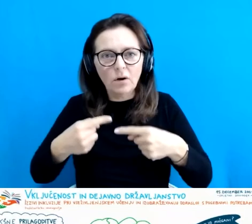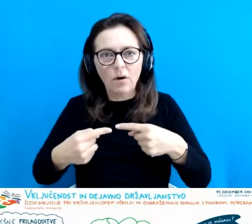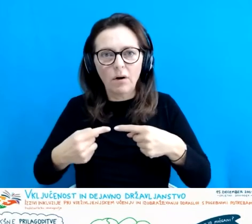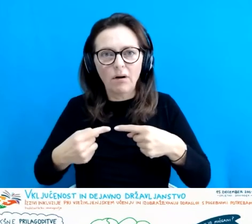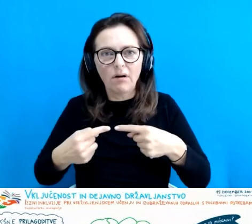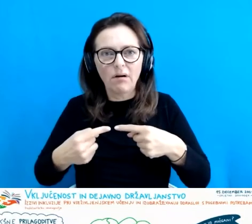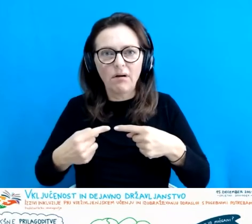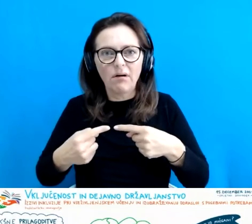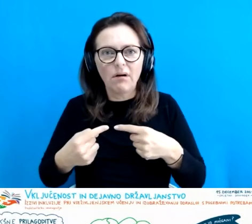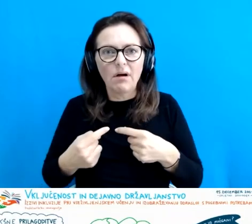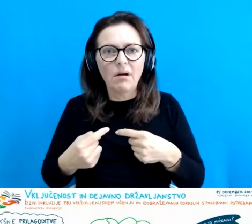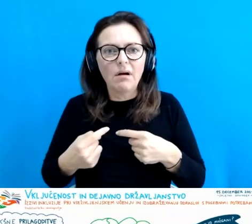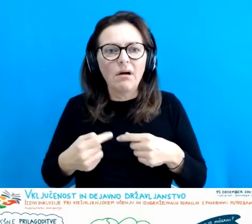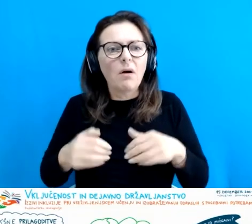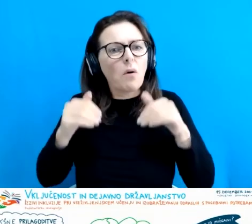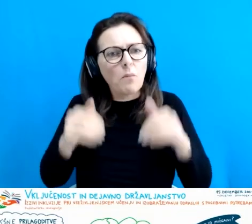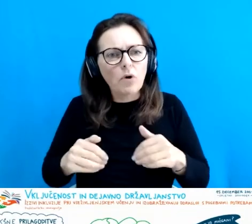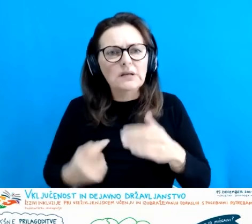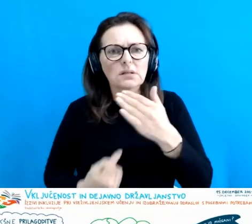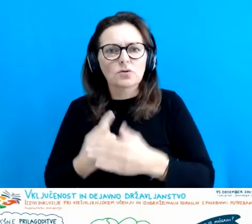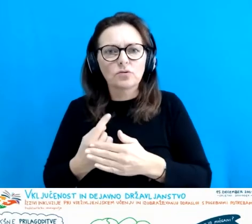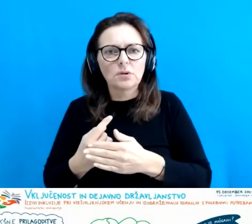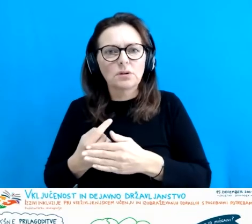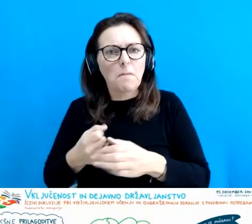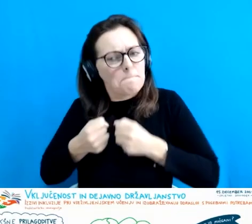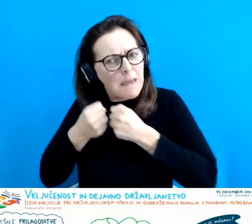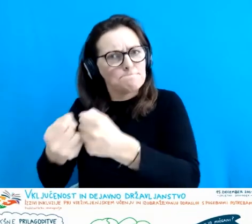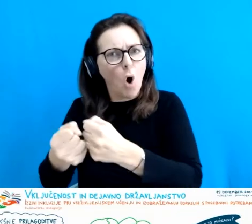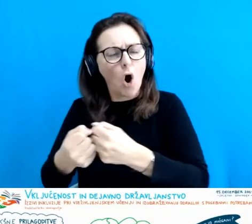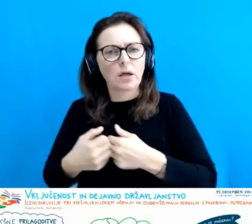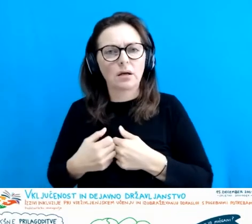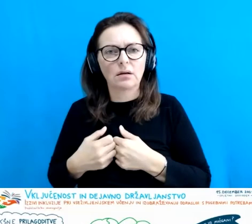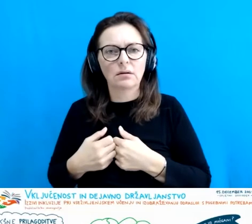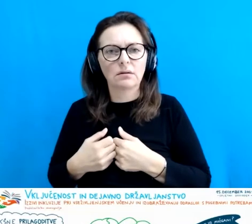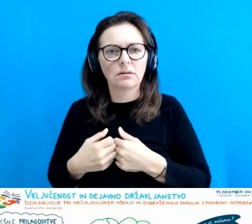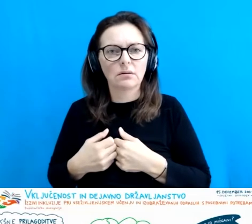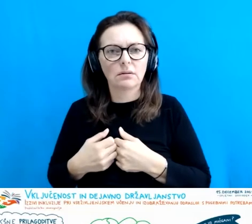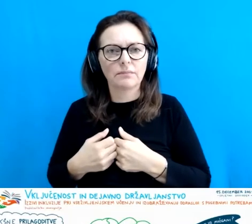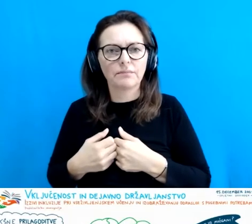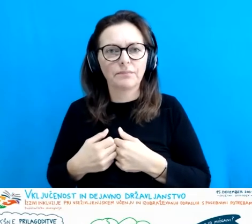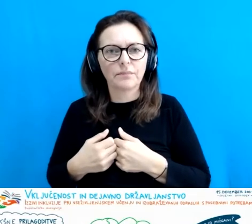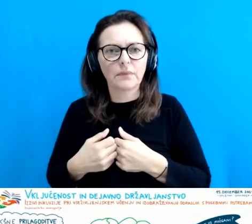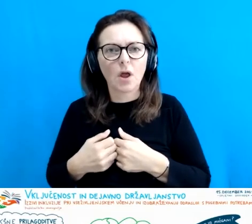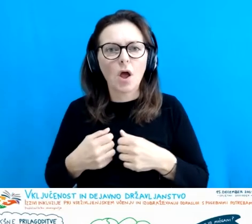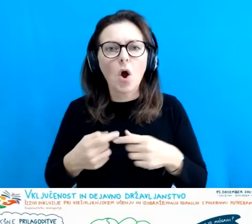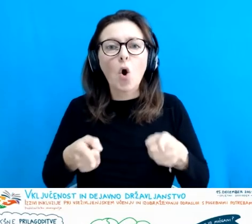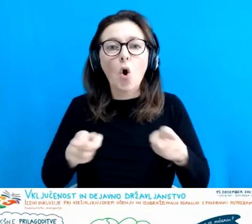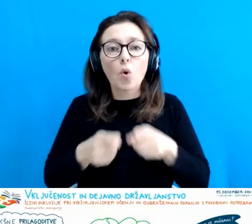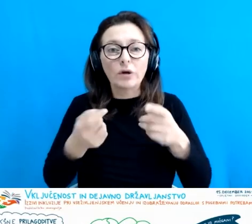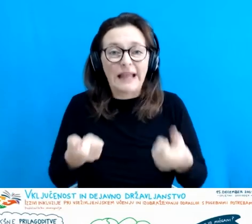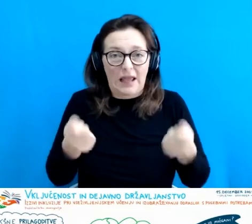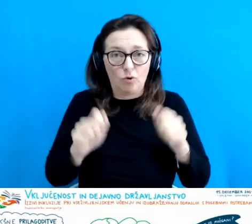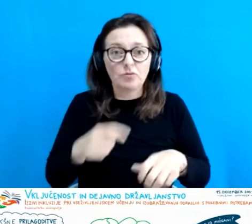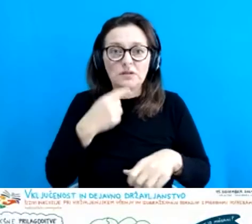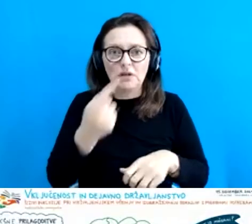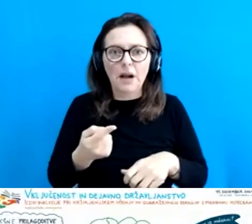odboja, ker mora priti, pogledajte, to je efektivno povpraševanje, kot ekonomisti pravimo, v družbi